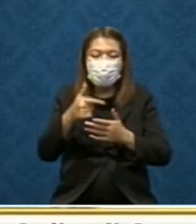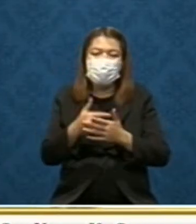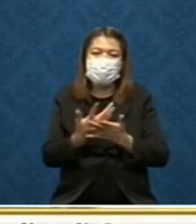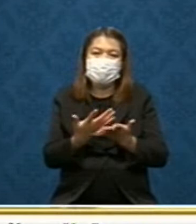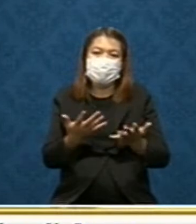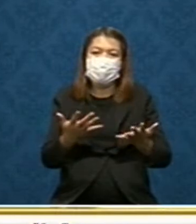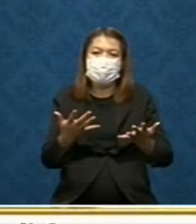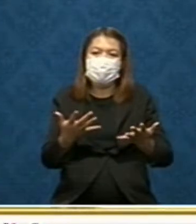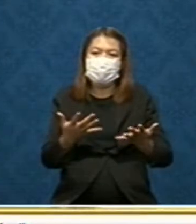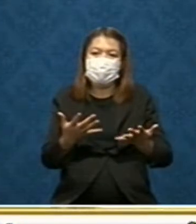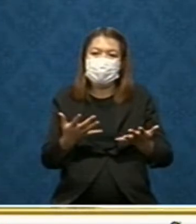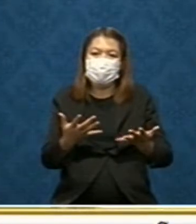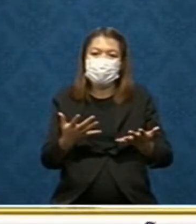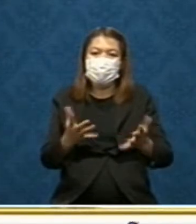บ